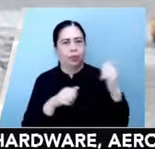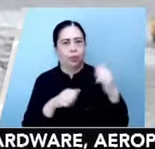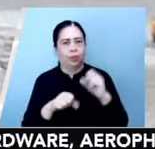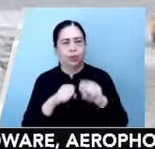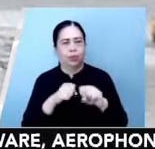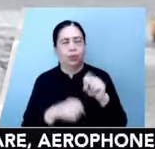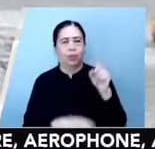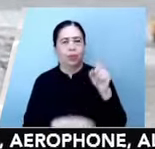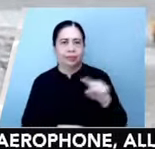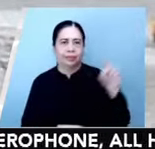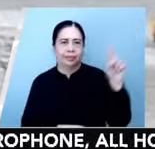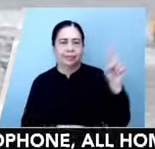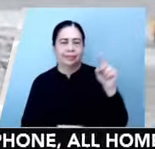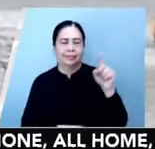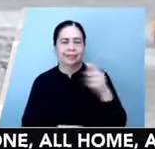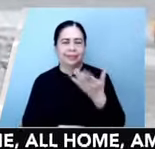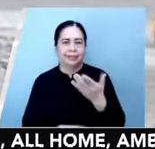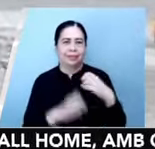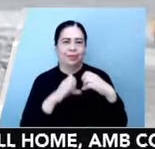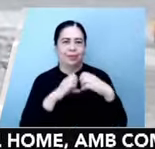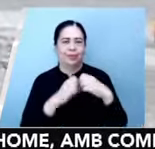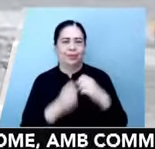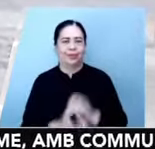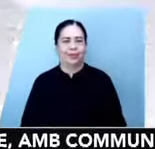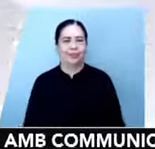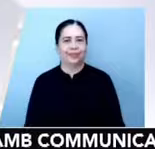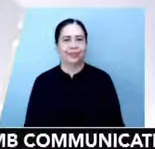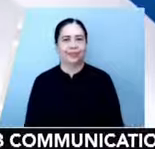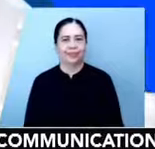safe lagi, mga kapuso.